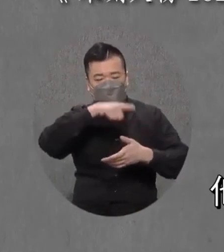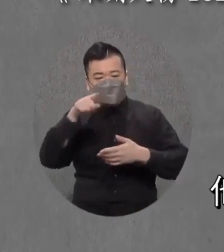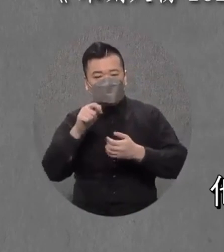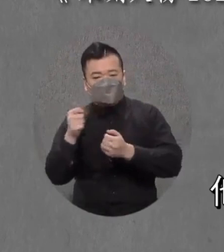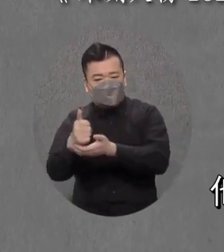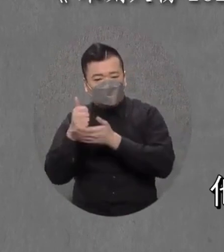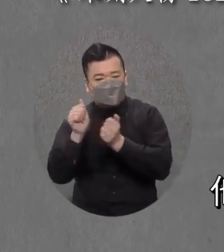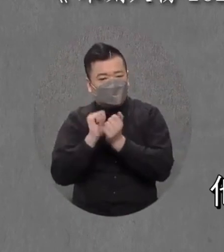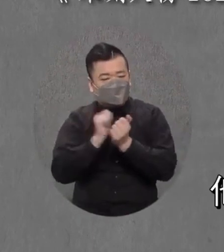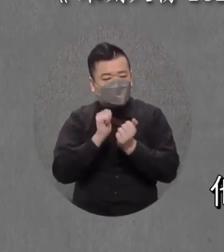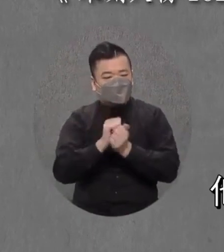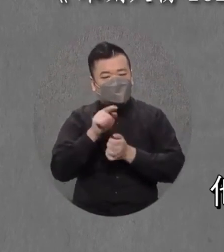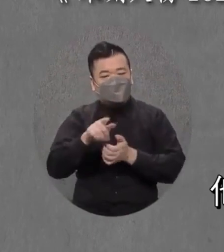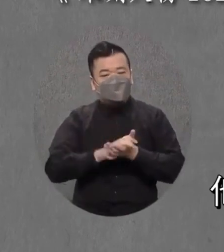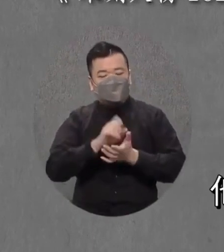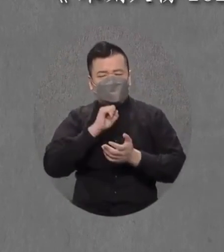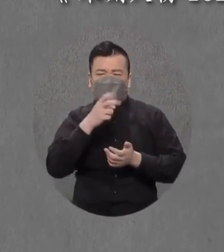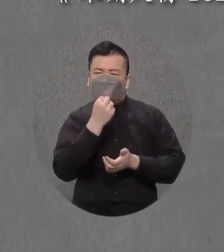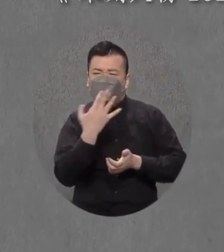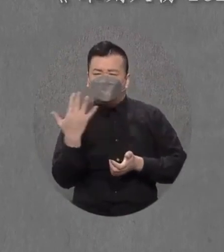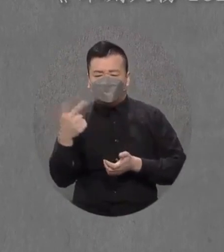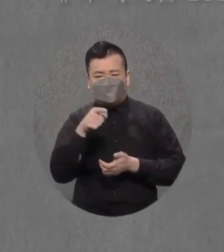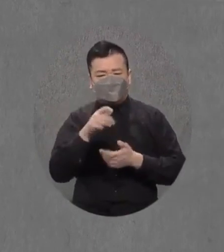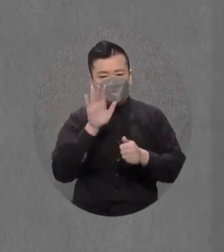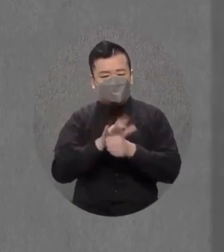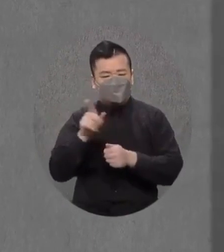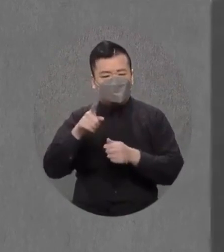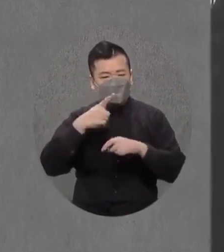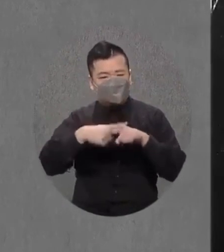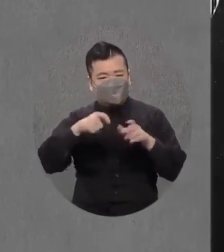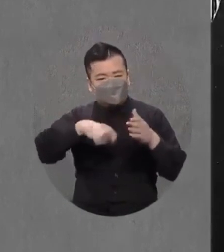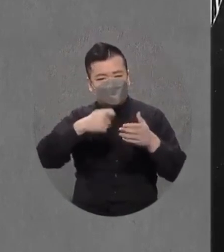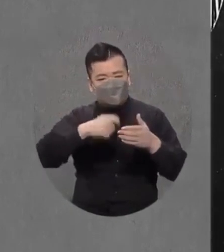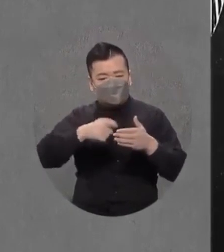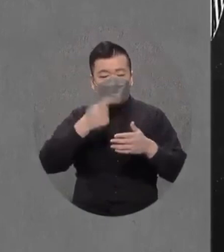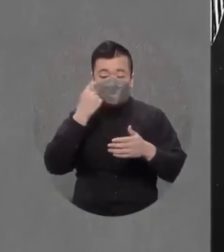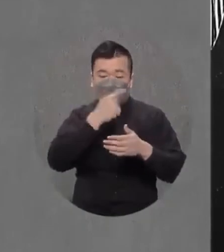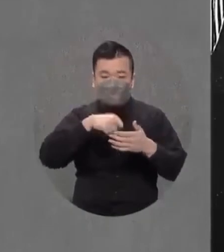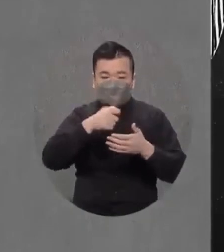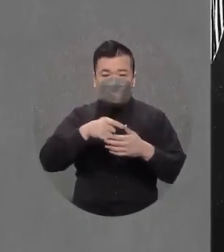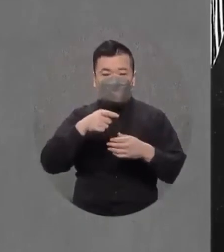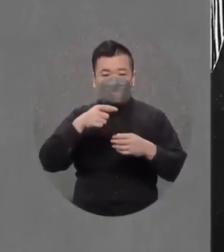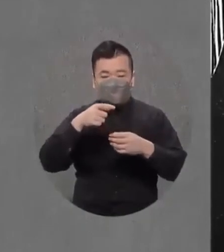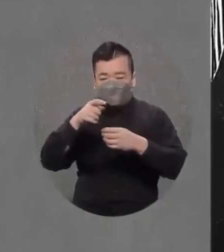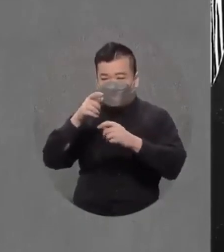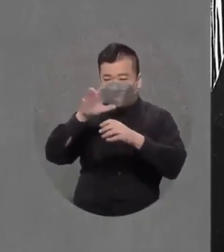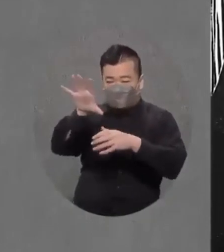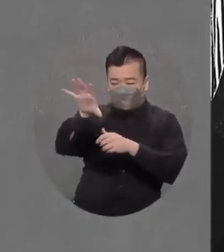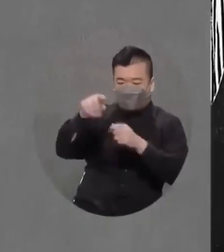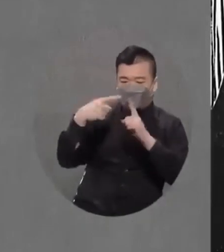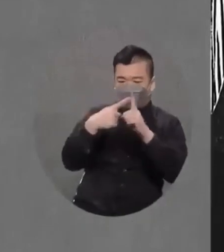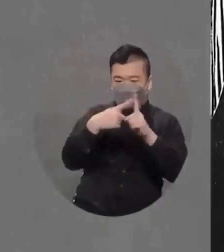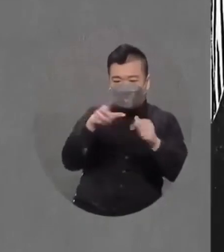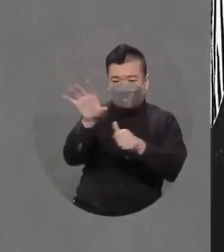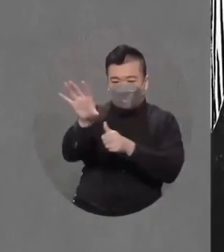邊的朋友多過20個，就為他們做一個肖像寫生。我想我們去想